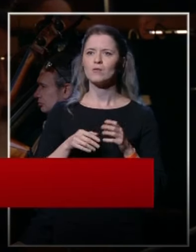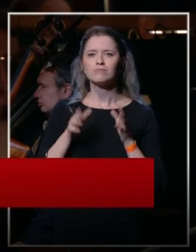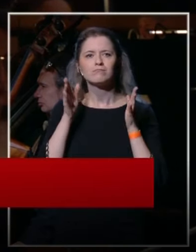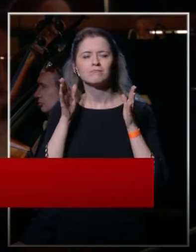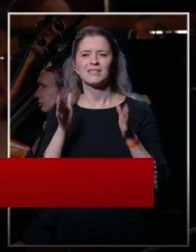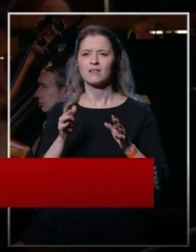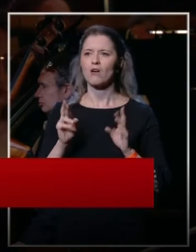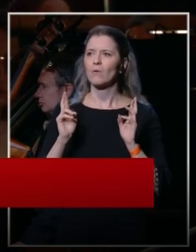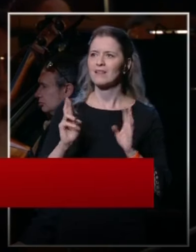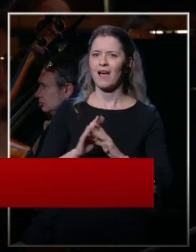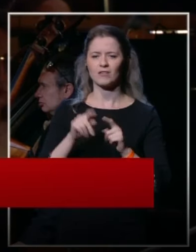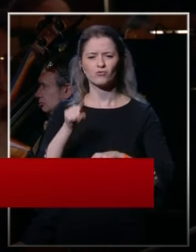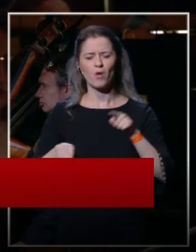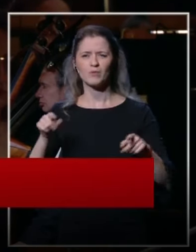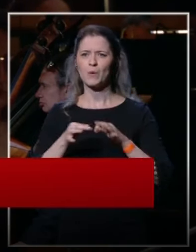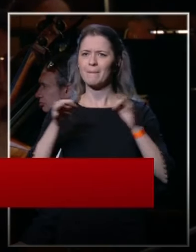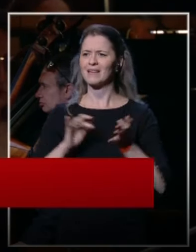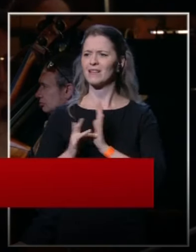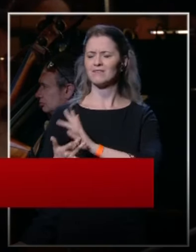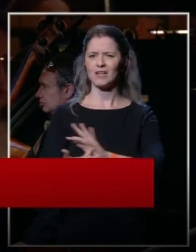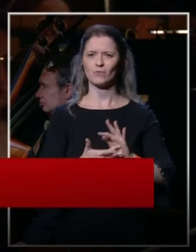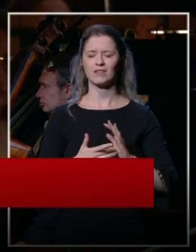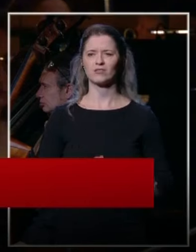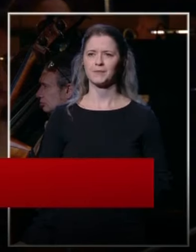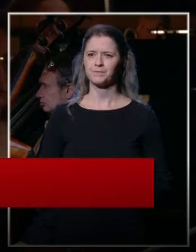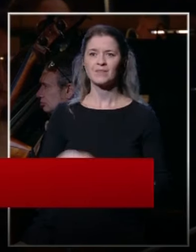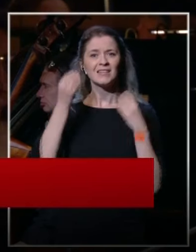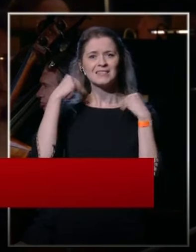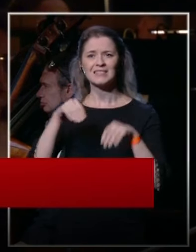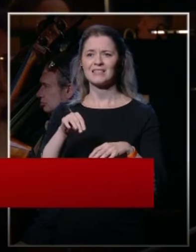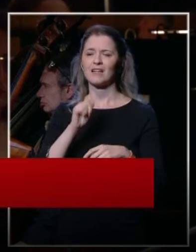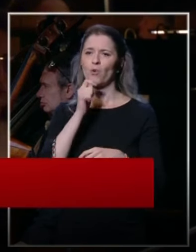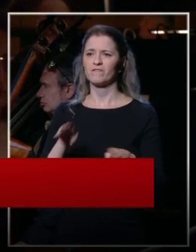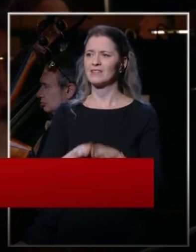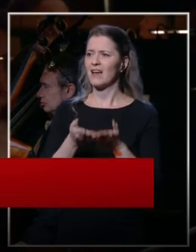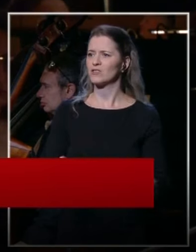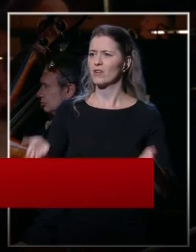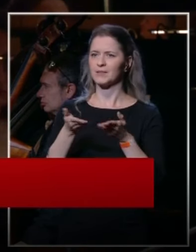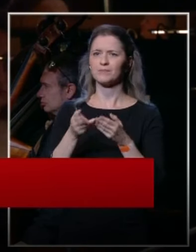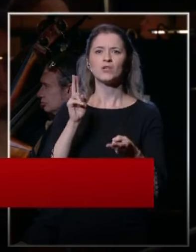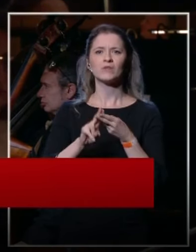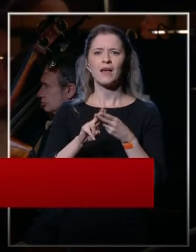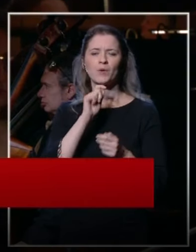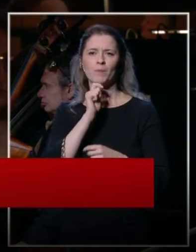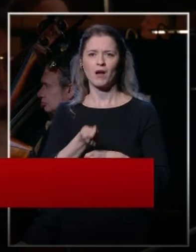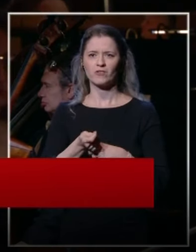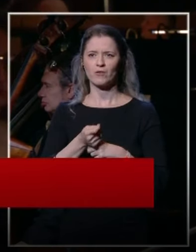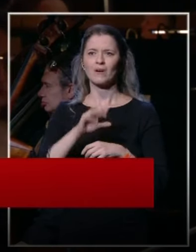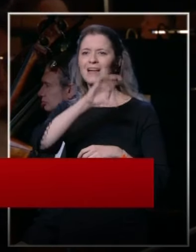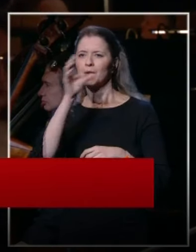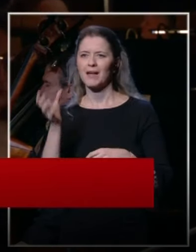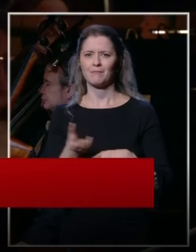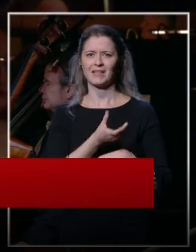legkülönbözőbb megnyilvánulásai. Tisztelt honfitársaim! Ünneplő magyarok a Kárpát-medencében és szerte a